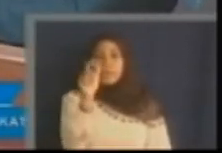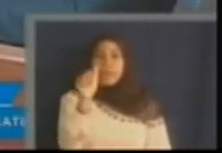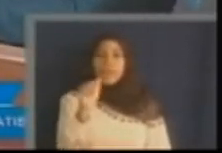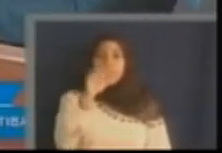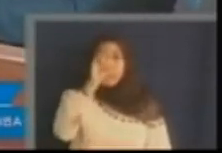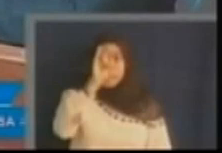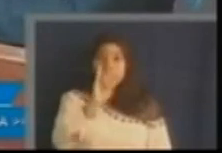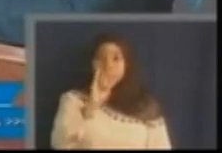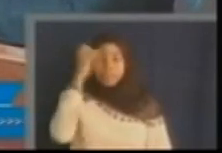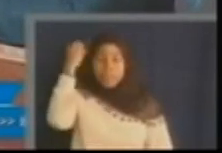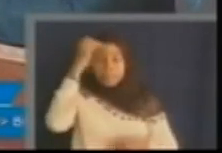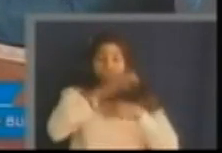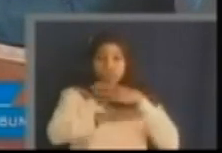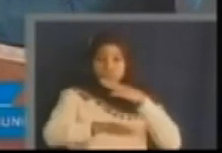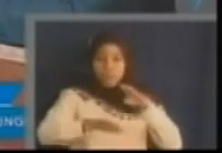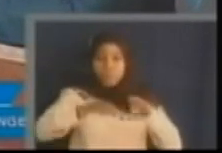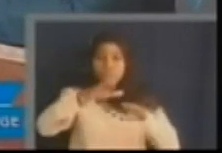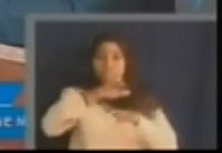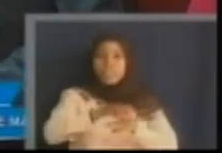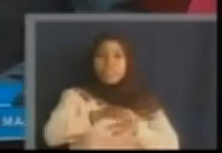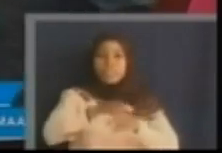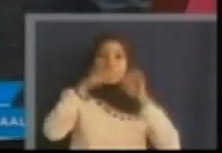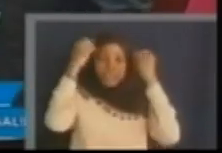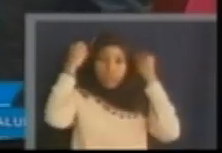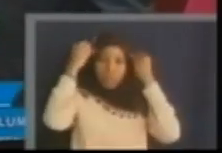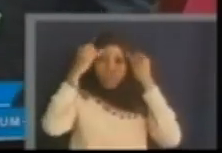Mheshimiwa mwenyekiti, kwa heshima na taadhima,